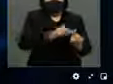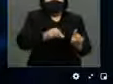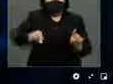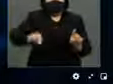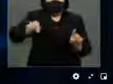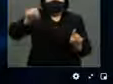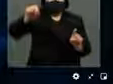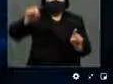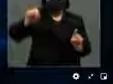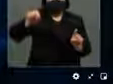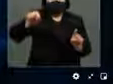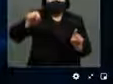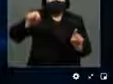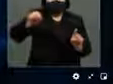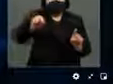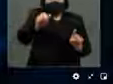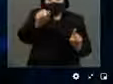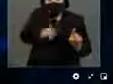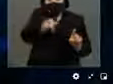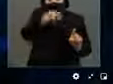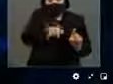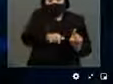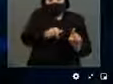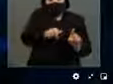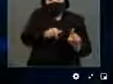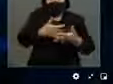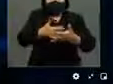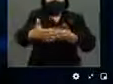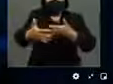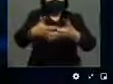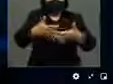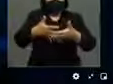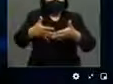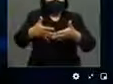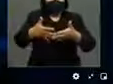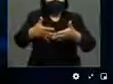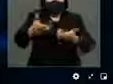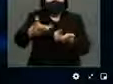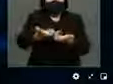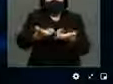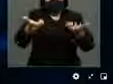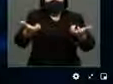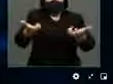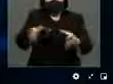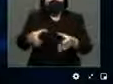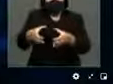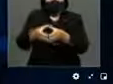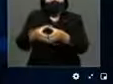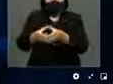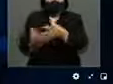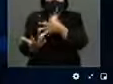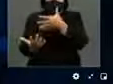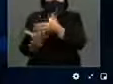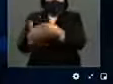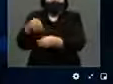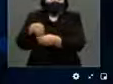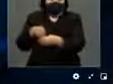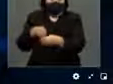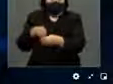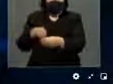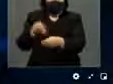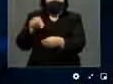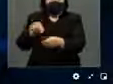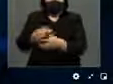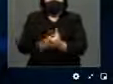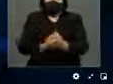ที่เป็นสีเทาที่เราแยกขอแยกสีออกมาจากทางกลุ่มของผู้ต้องขังนะครับอยู่ในเรือนจำครั้งนี้ก็พุ่งขึ้นม